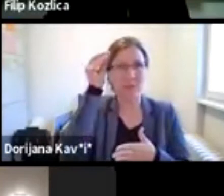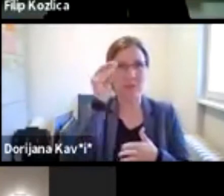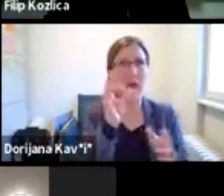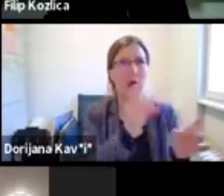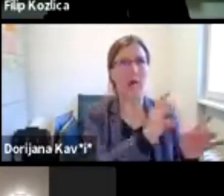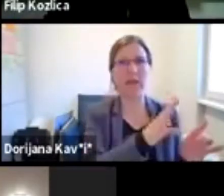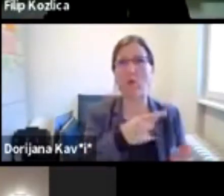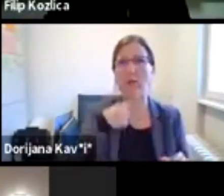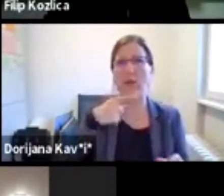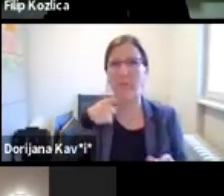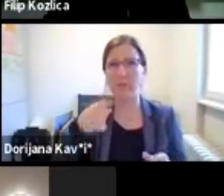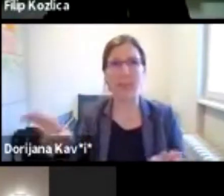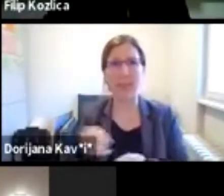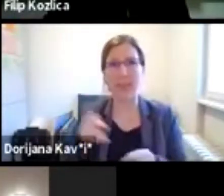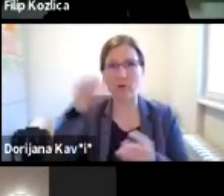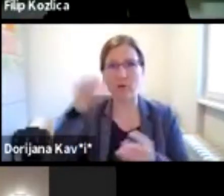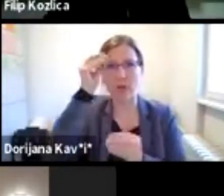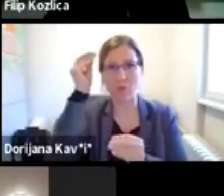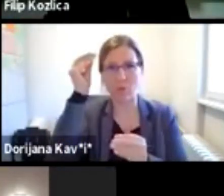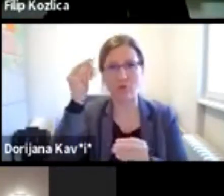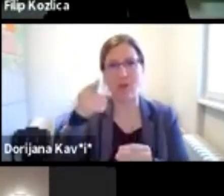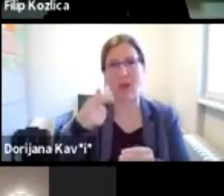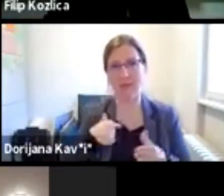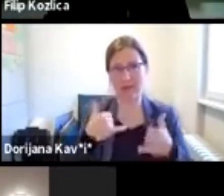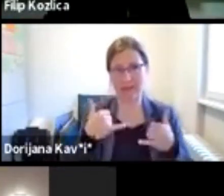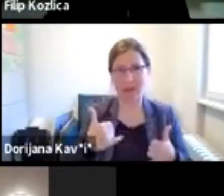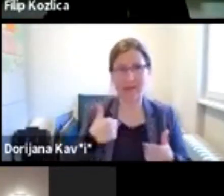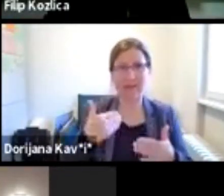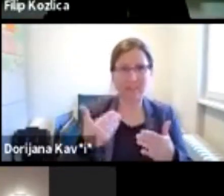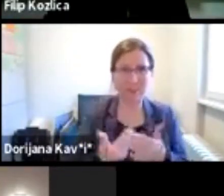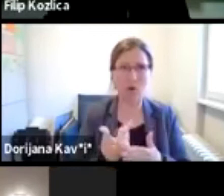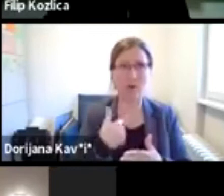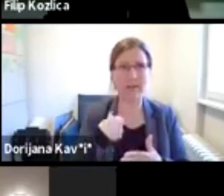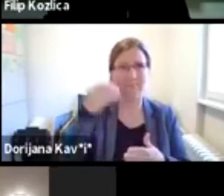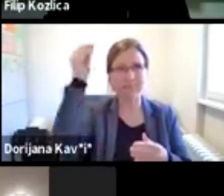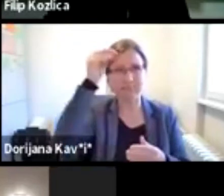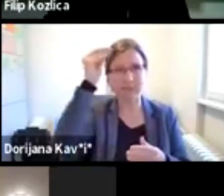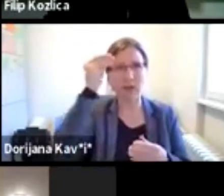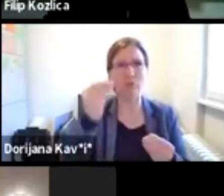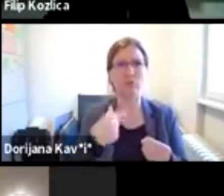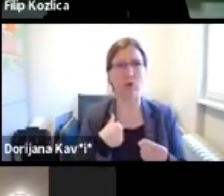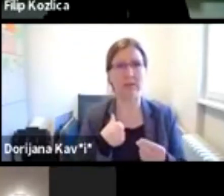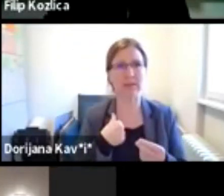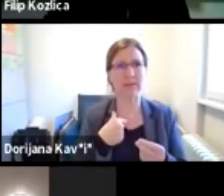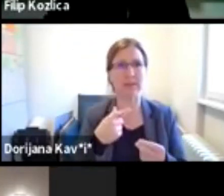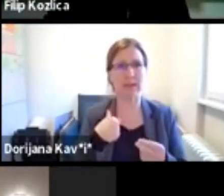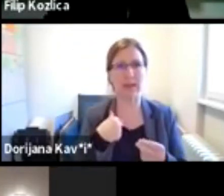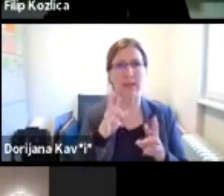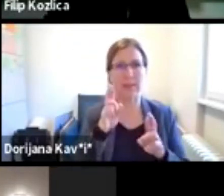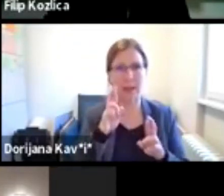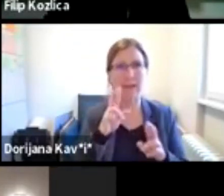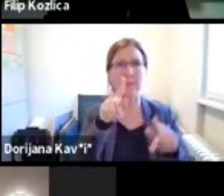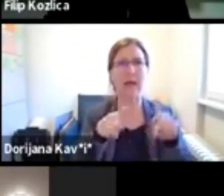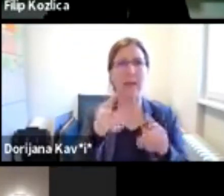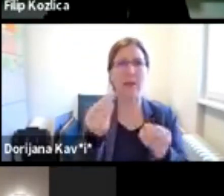ali ja sam tu sad to nešto i saznao i nadam se da ćemo iz ovog moći nešto primijeniti u našem svakodnevnom